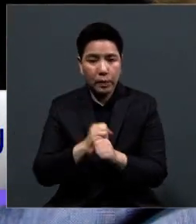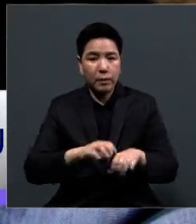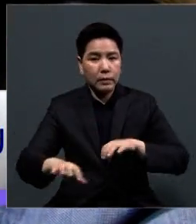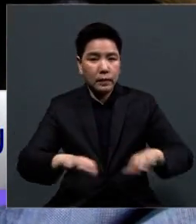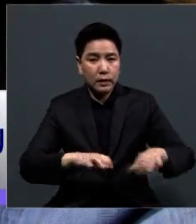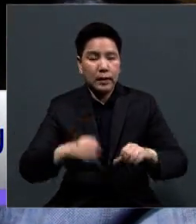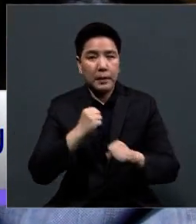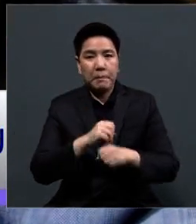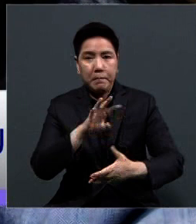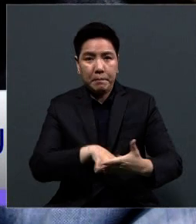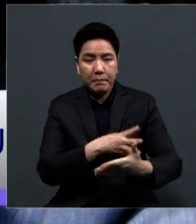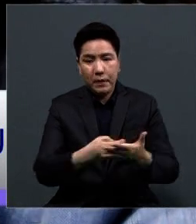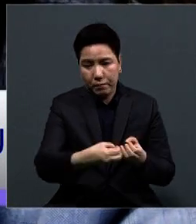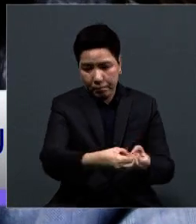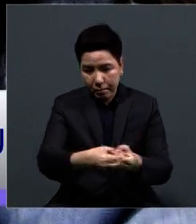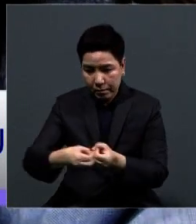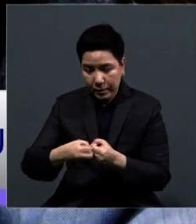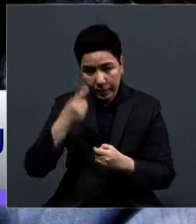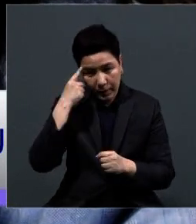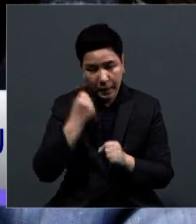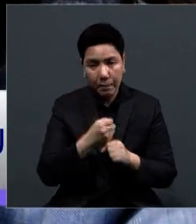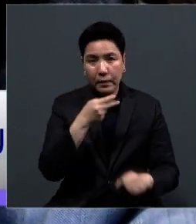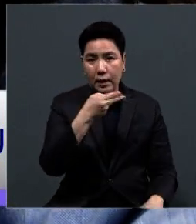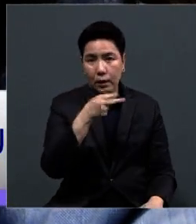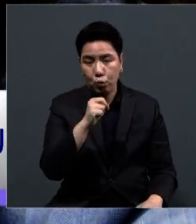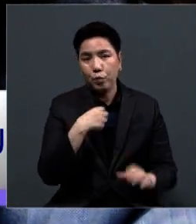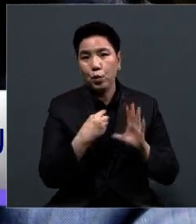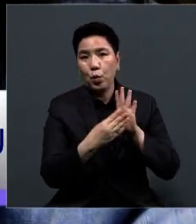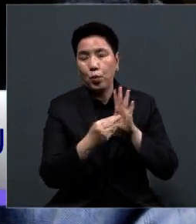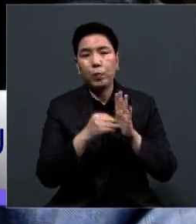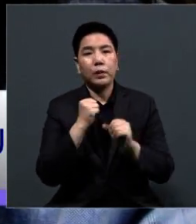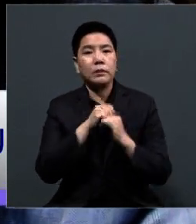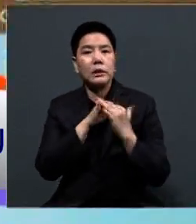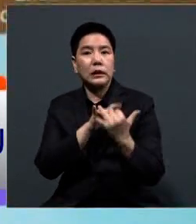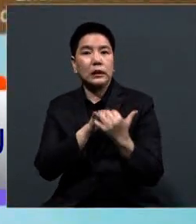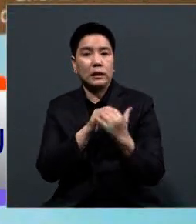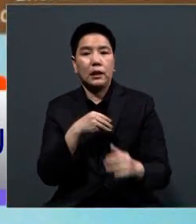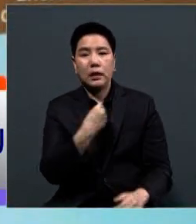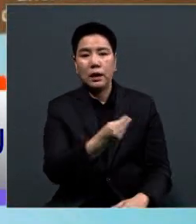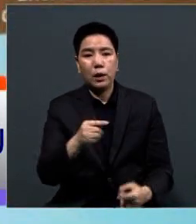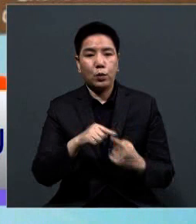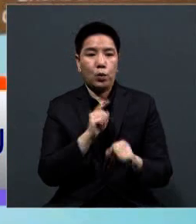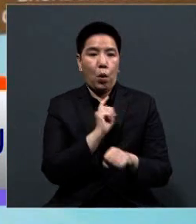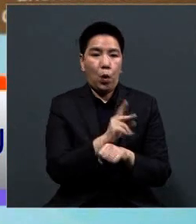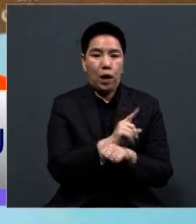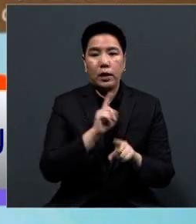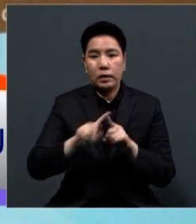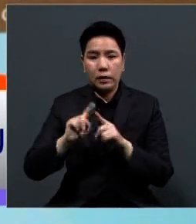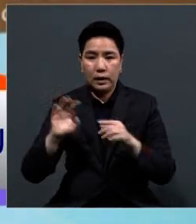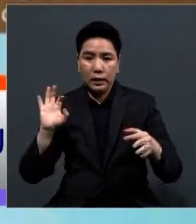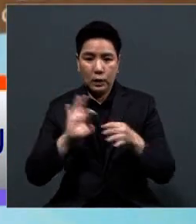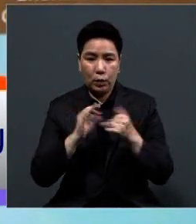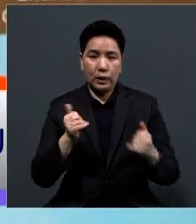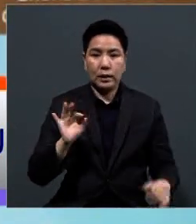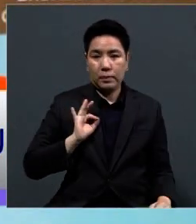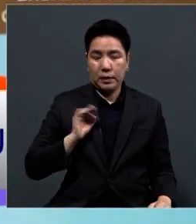และร่วมวางแผนกลยุทธ์ซึ่งมีการจัดหลักสูตรการฝึกอบรมและกิจกรรมด้านสื่อสารมวลชนทั้งออนไลน์นะฮะแล้วก็ในประเทศ